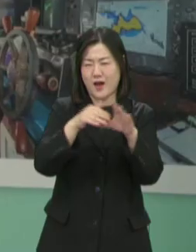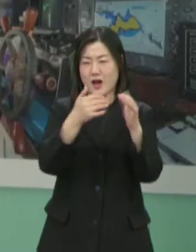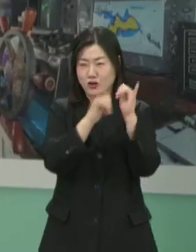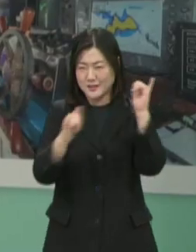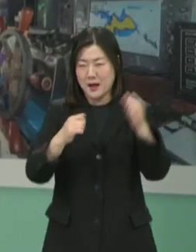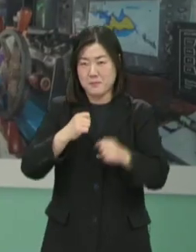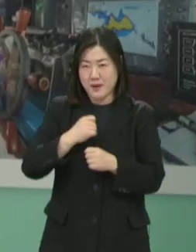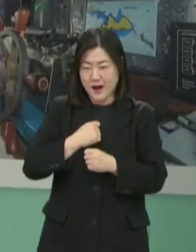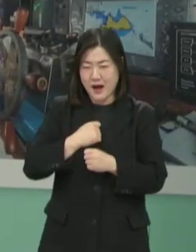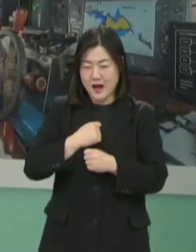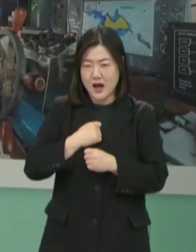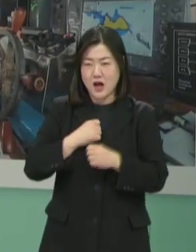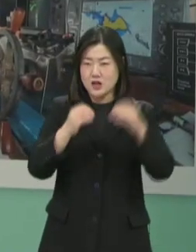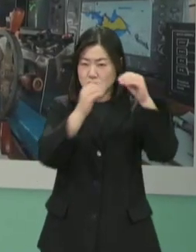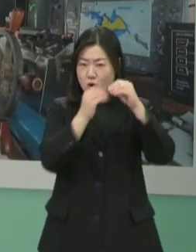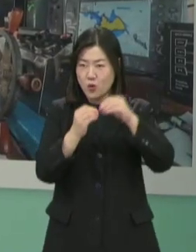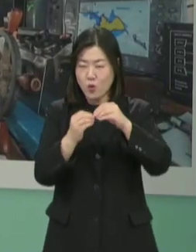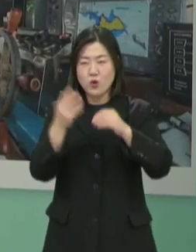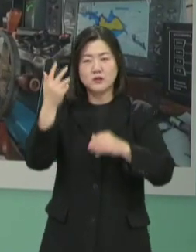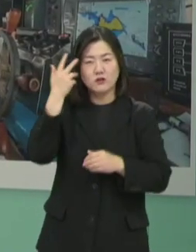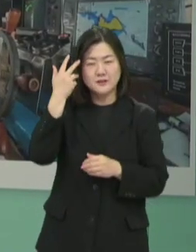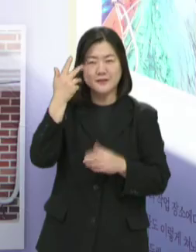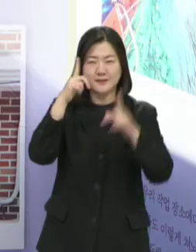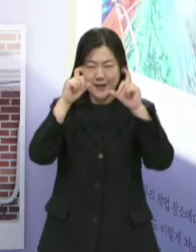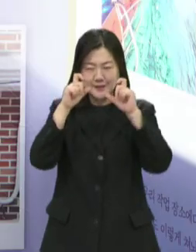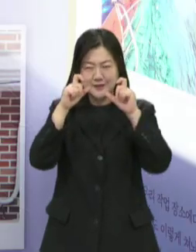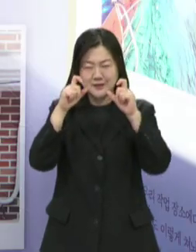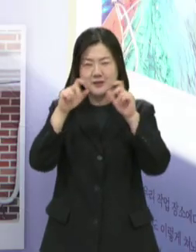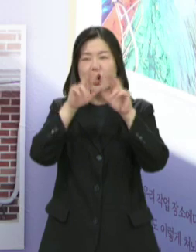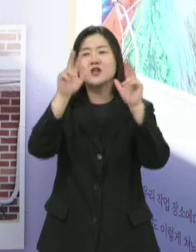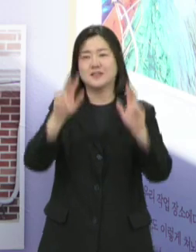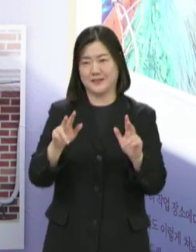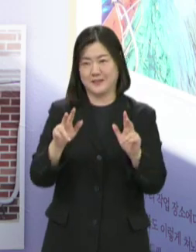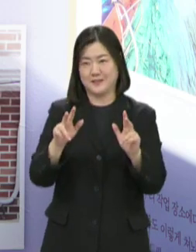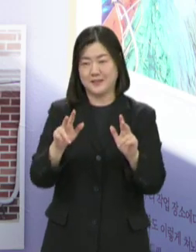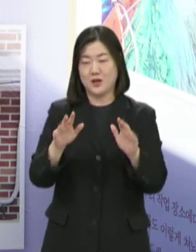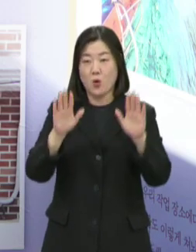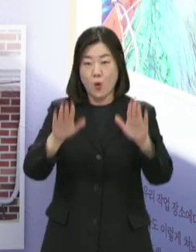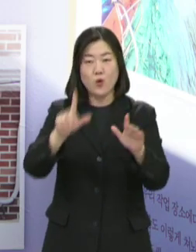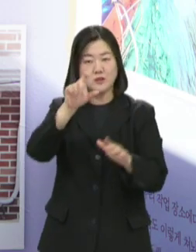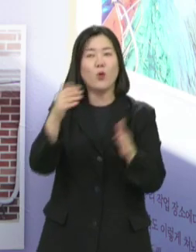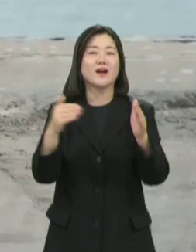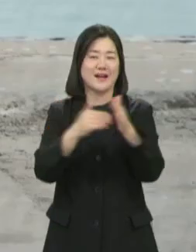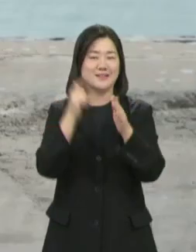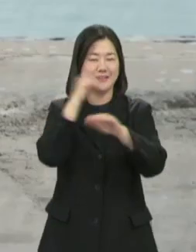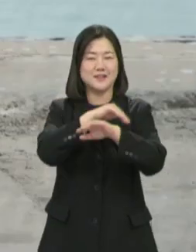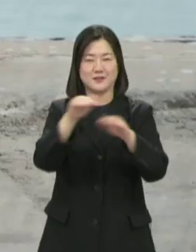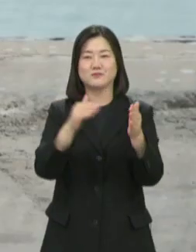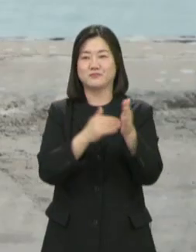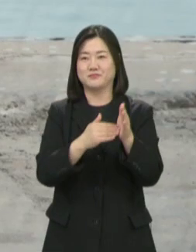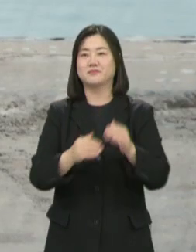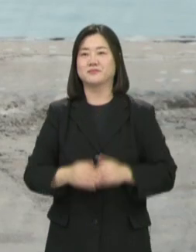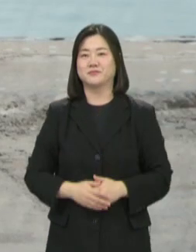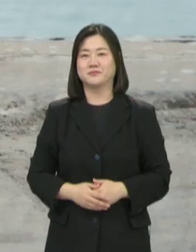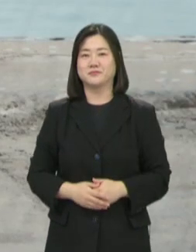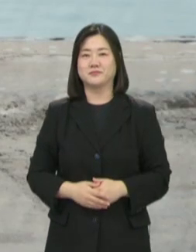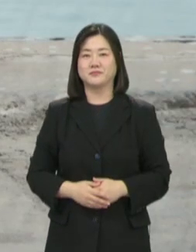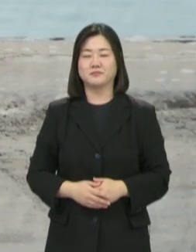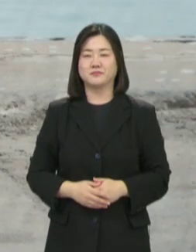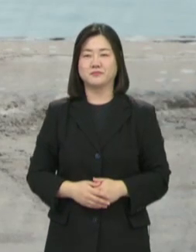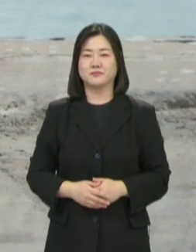지키고 해녀의 전통 지식과 삶을 사진으로 기록한 전시 전으로 오낸 15일까지 열립니다